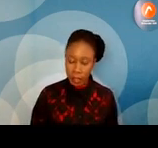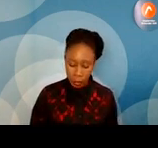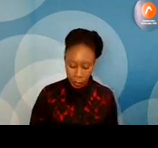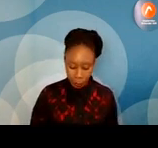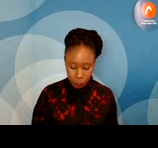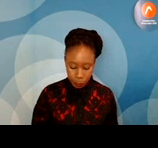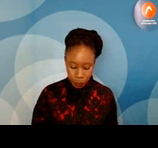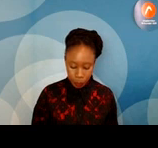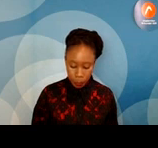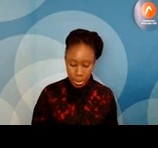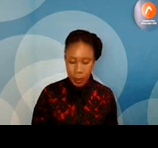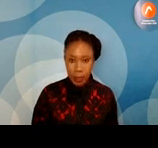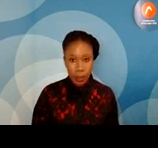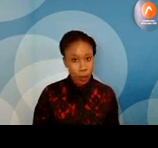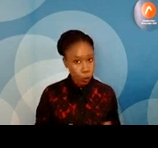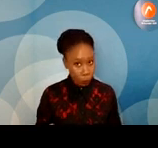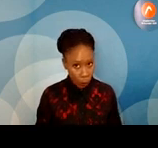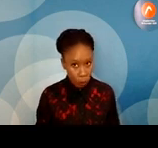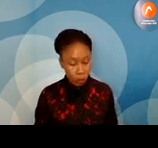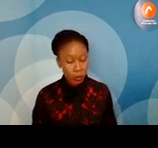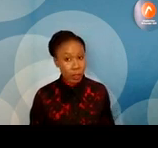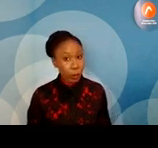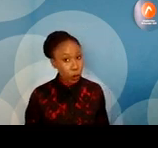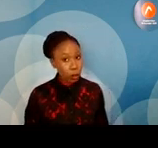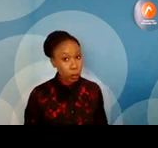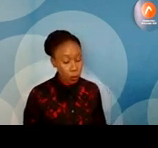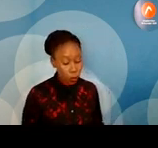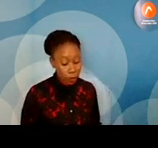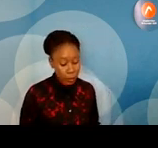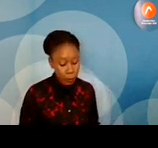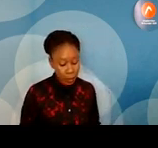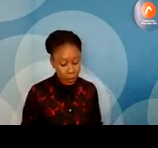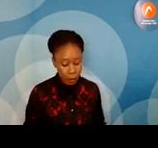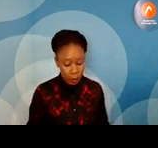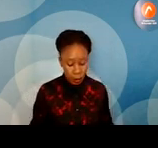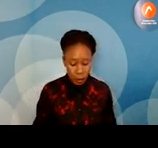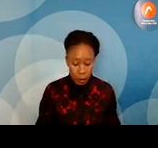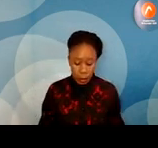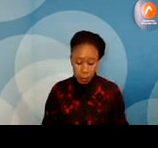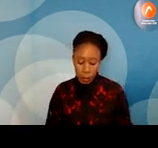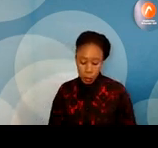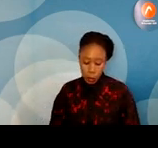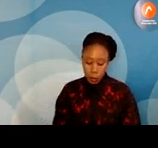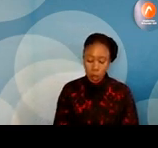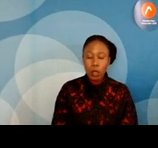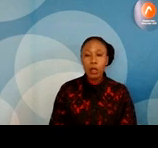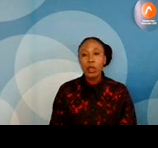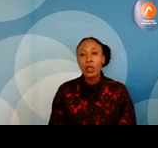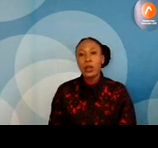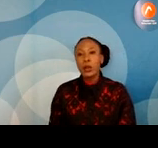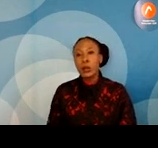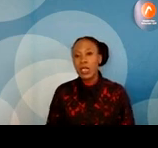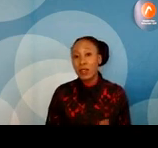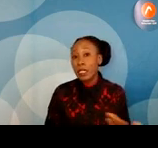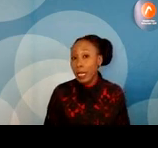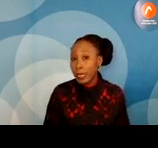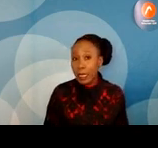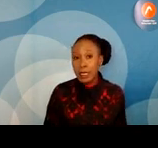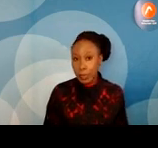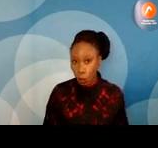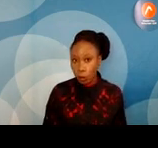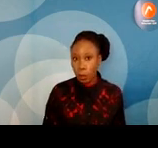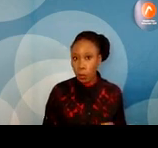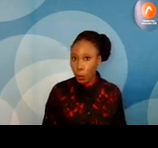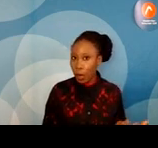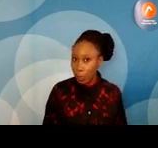efter 65? Hur pratar vi om ålder på arbetsplatsen? Men också, hur kan vi